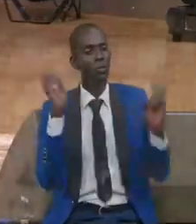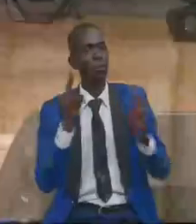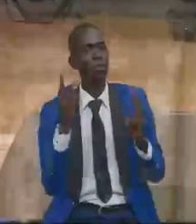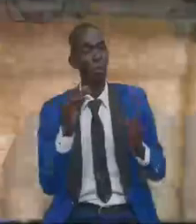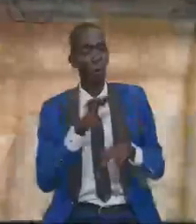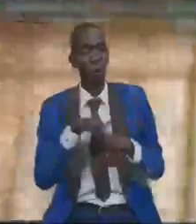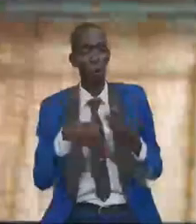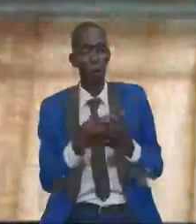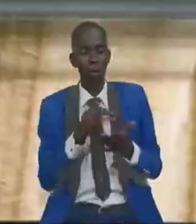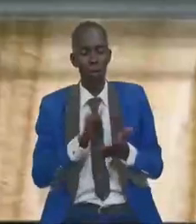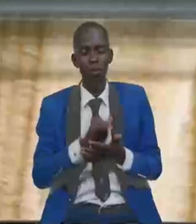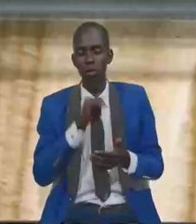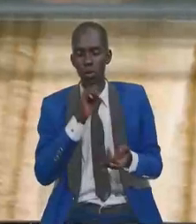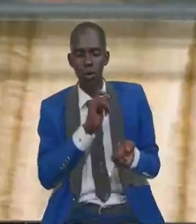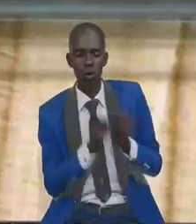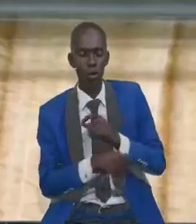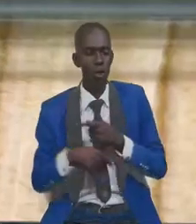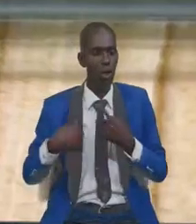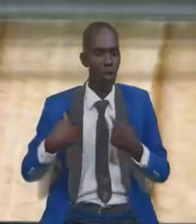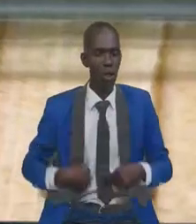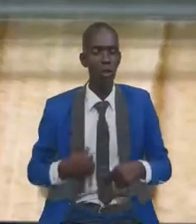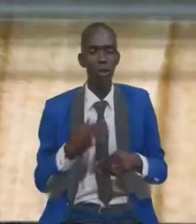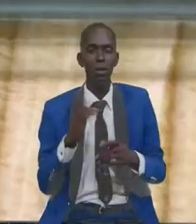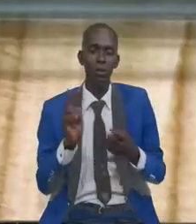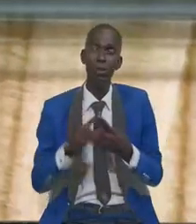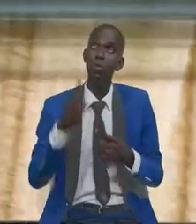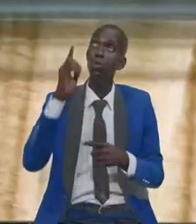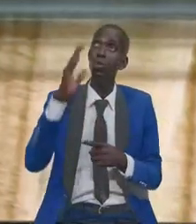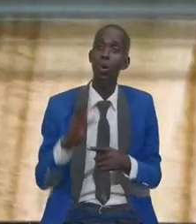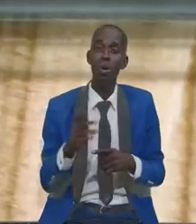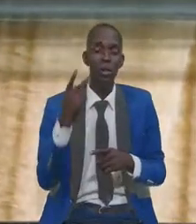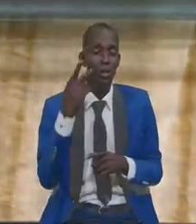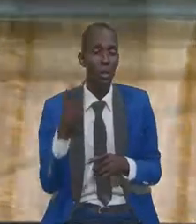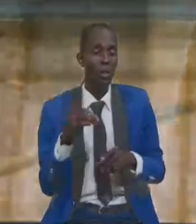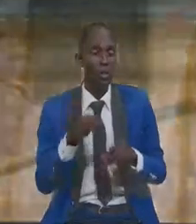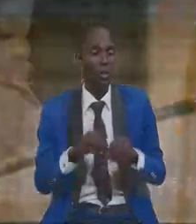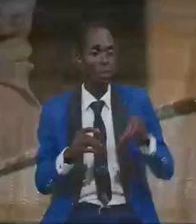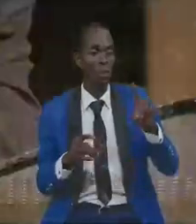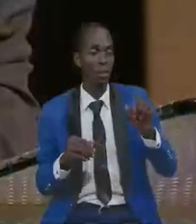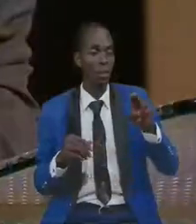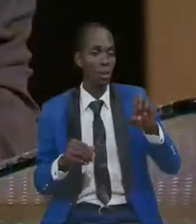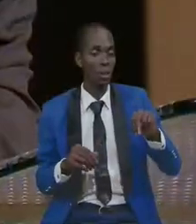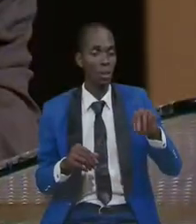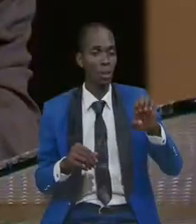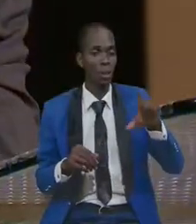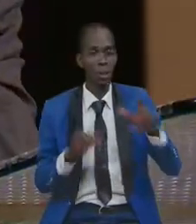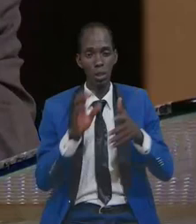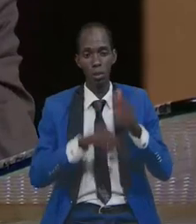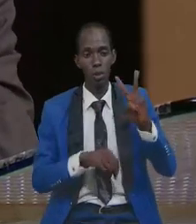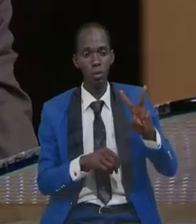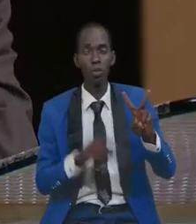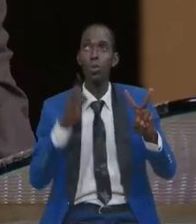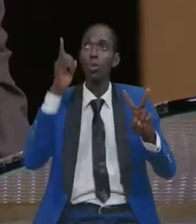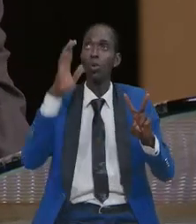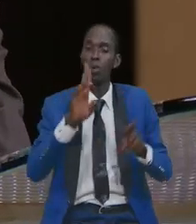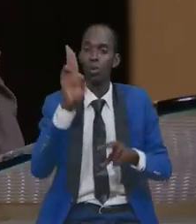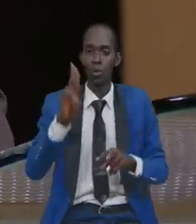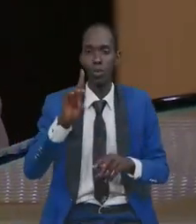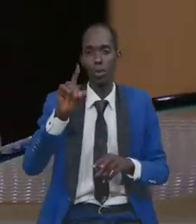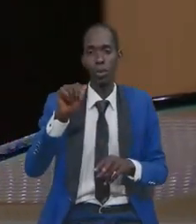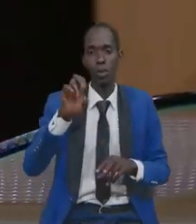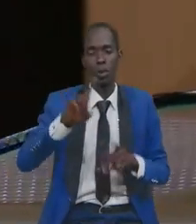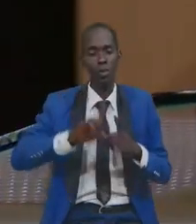Dieu. La bonne interprétation que l'avait donnée dans le chapitre 2, les grands miracles qui lui étaient arrivés, de préserver